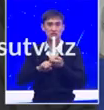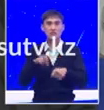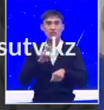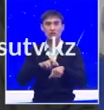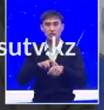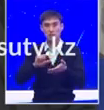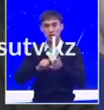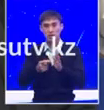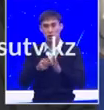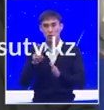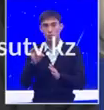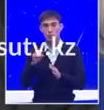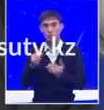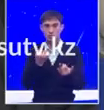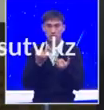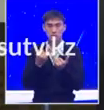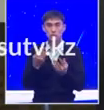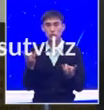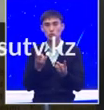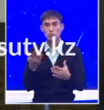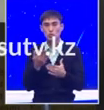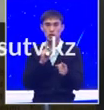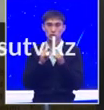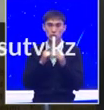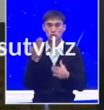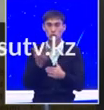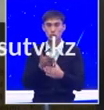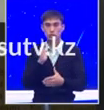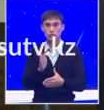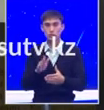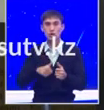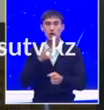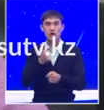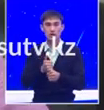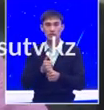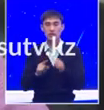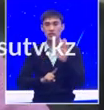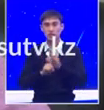отделения колопроктологии и оказывать необходимую консультативную помощь. Главное,